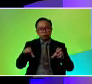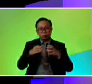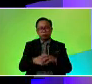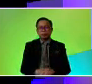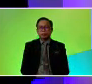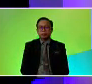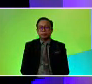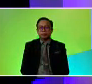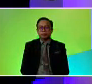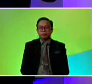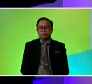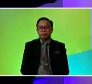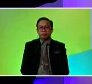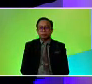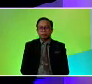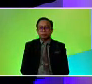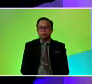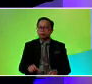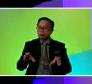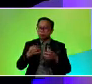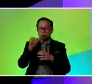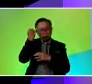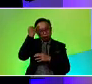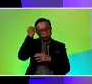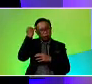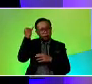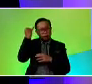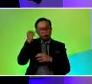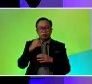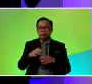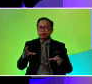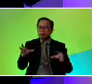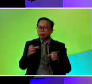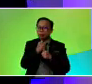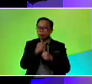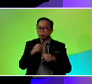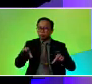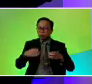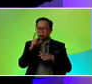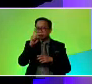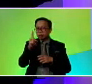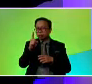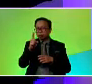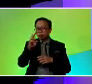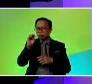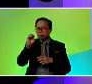saya minta murid untuk bencana ide untuk menghasilkan satu message